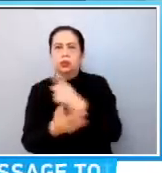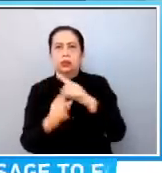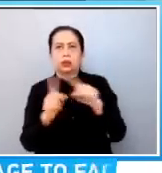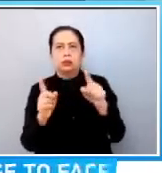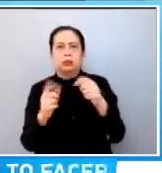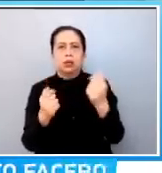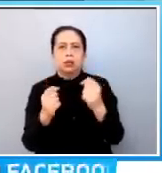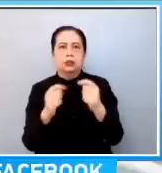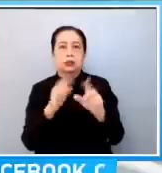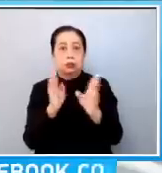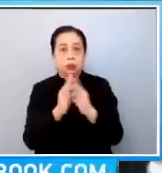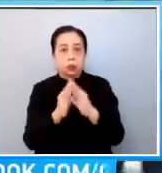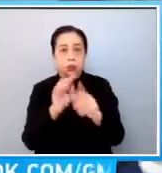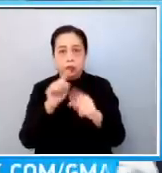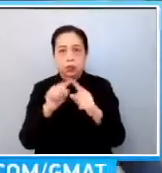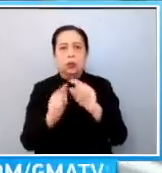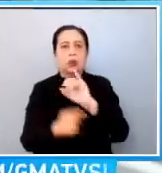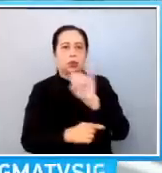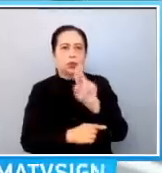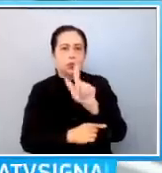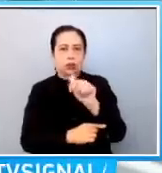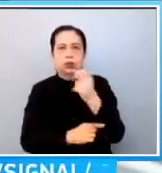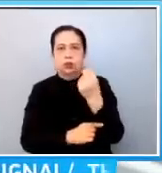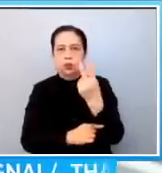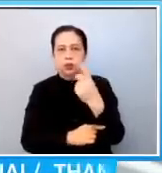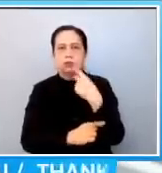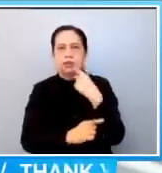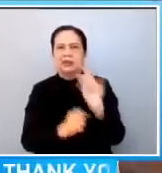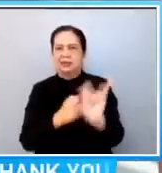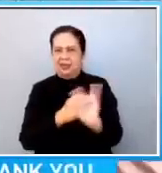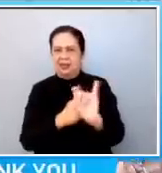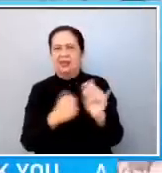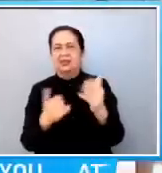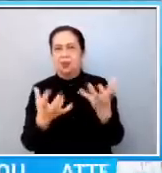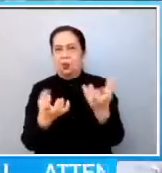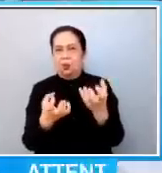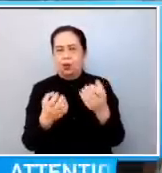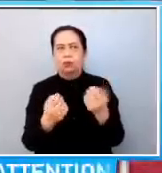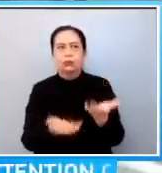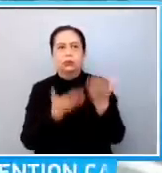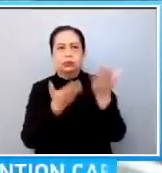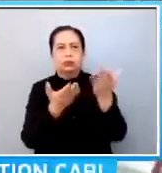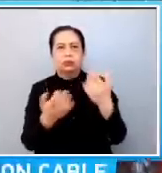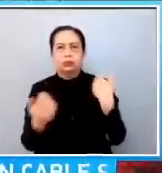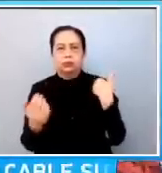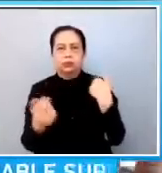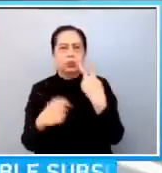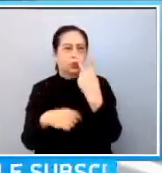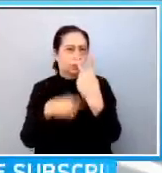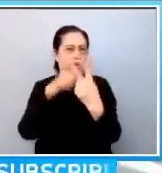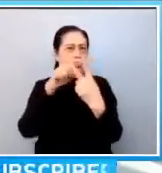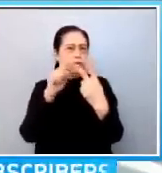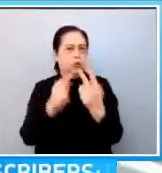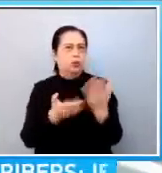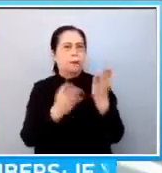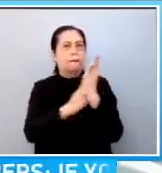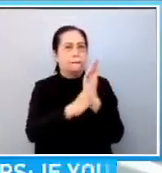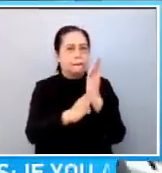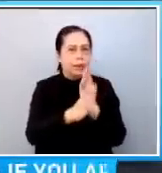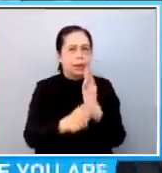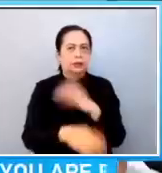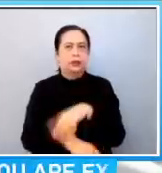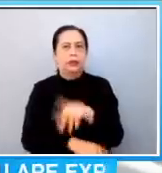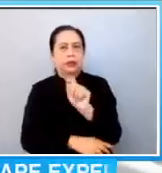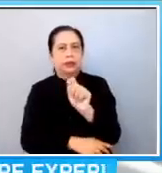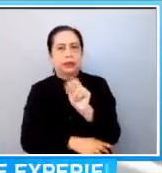July 12. At ang alam natin, yung mga taxi operators, they're supposed to file pero hindi pa. So, ang pending dalawa, bus at saka yung mga TNVS.